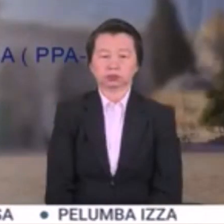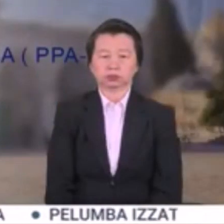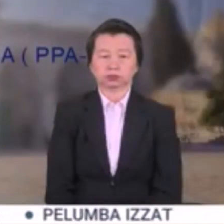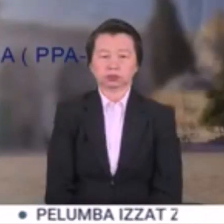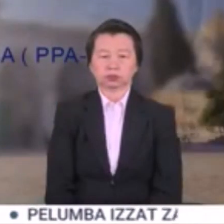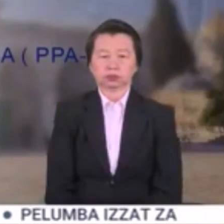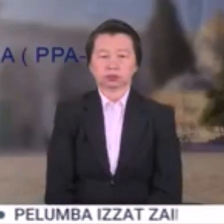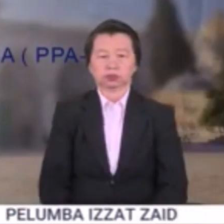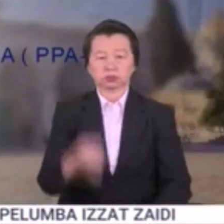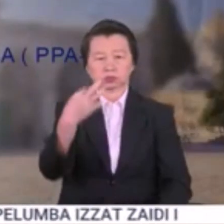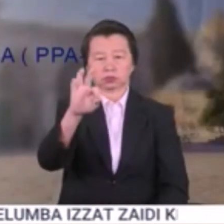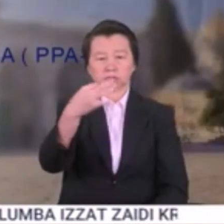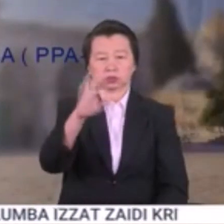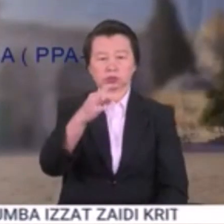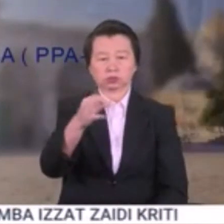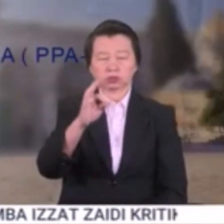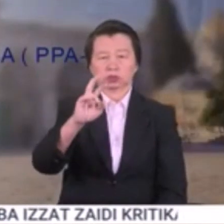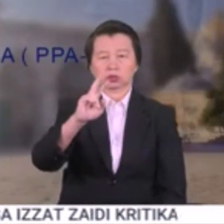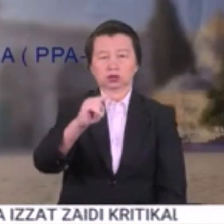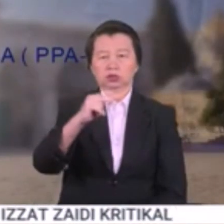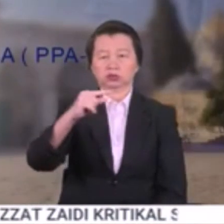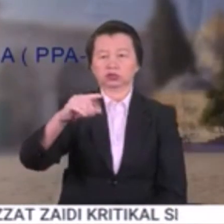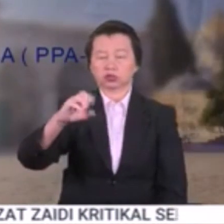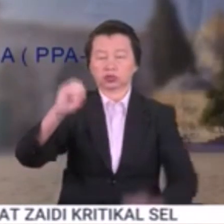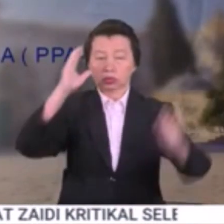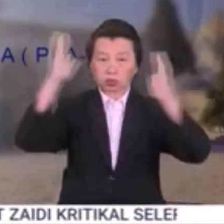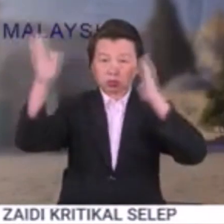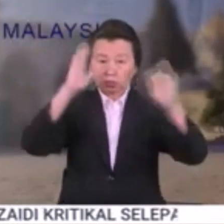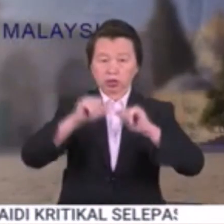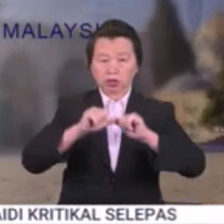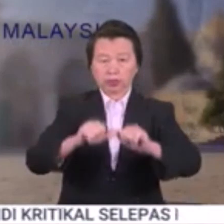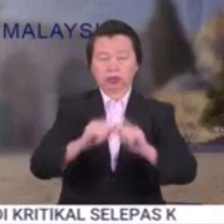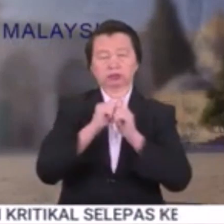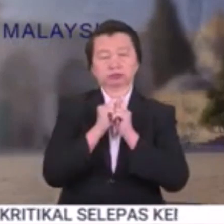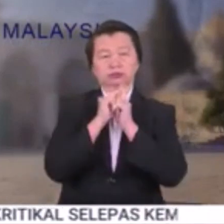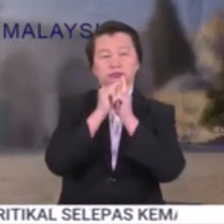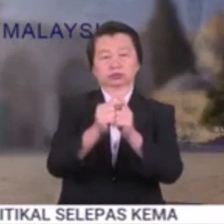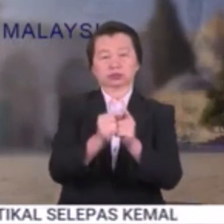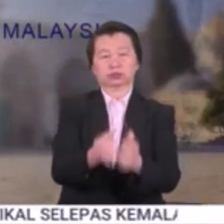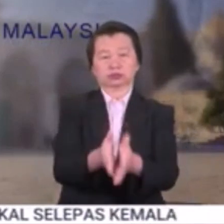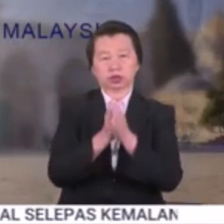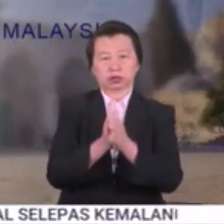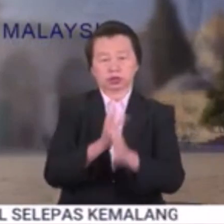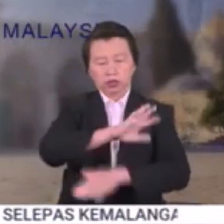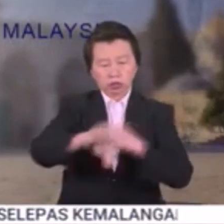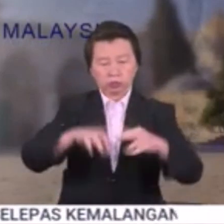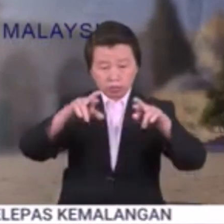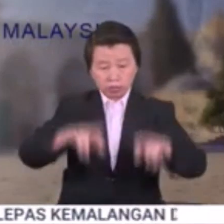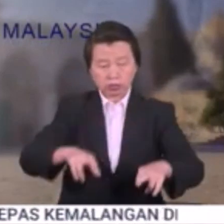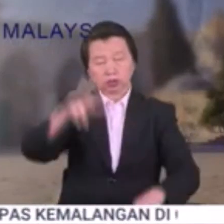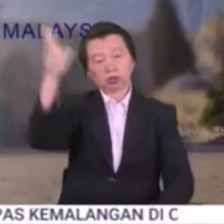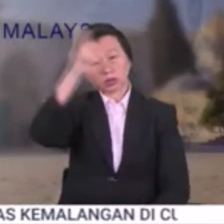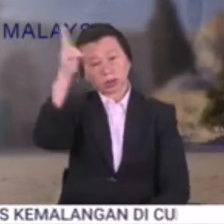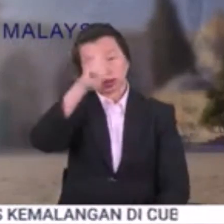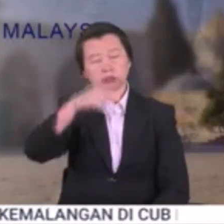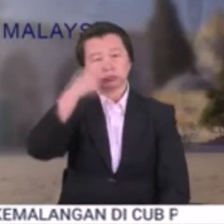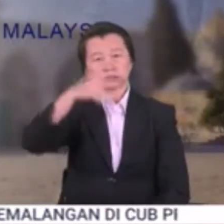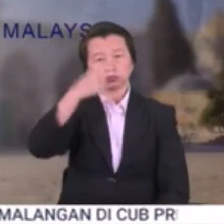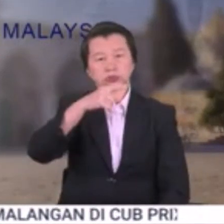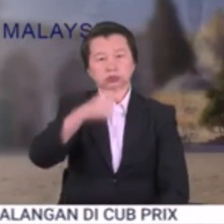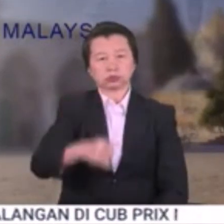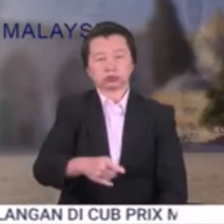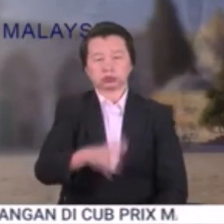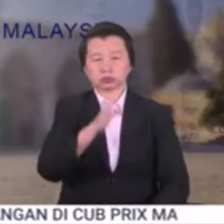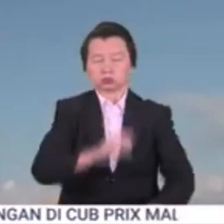sementara itu 19 buah badan bukan kerajaan ngo Malaysia menerusi satu kenyataan menyeru seluruh rakyat dan kerajaan menyatakan